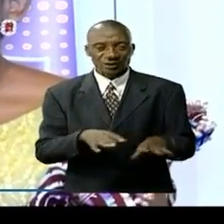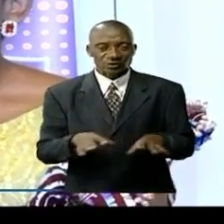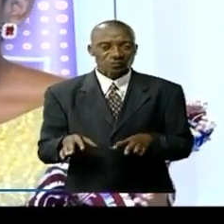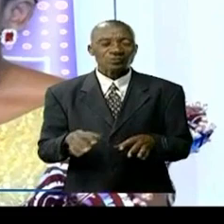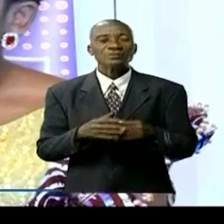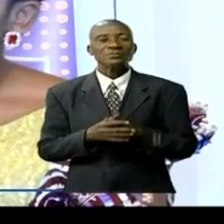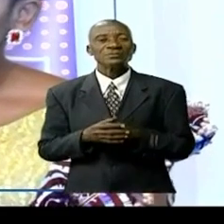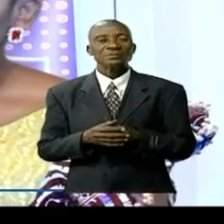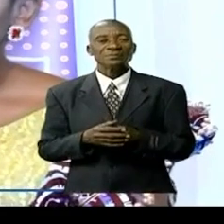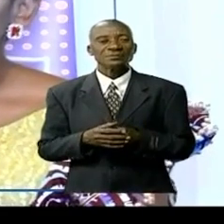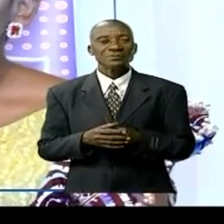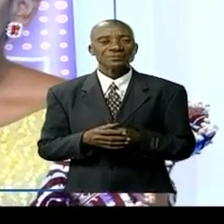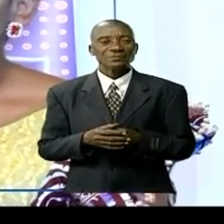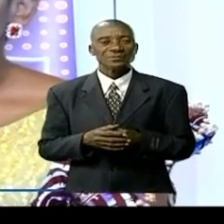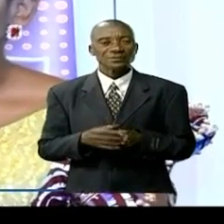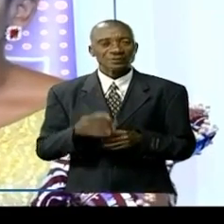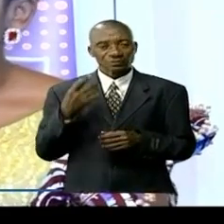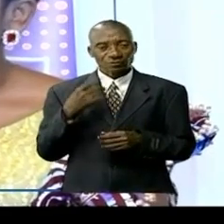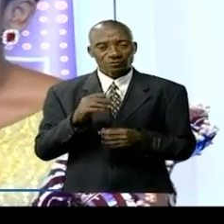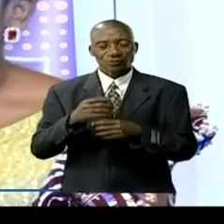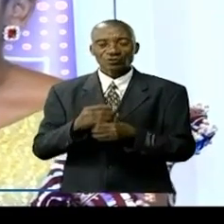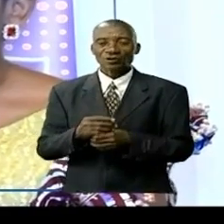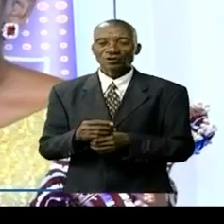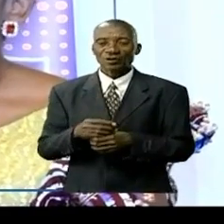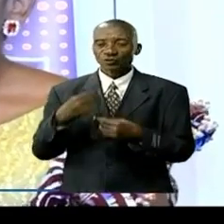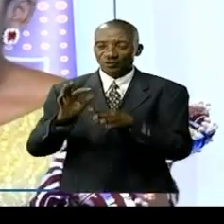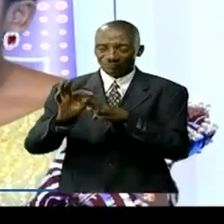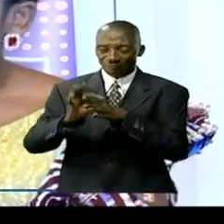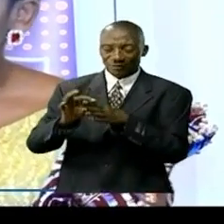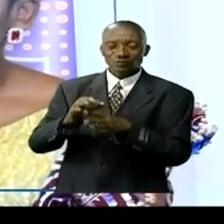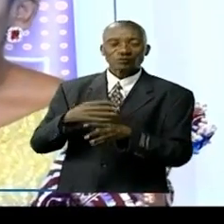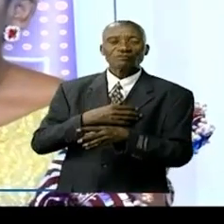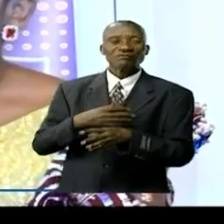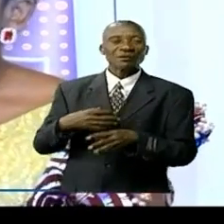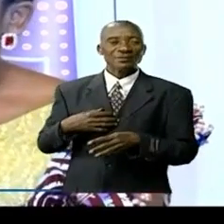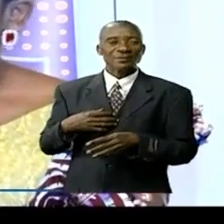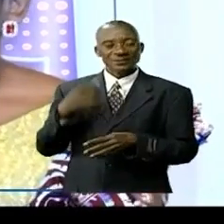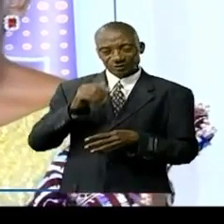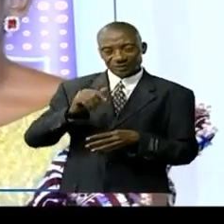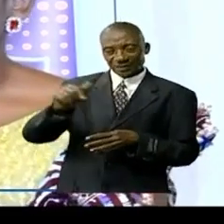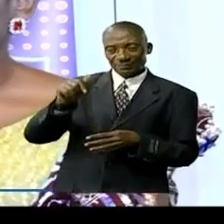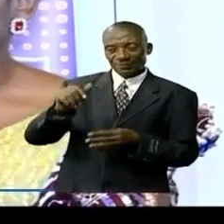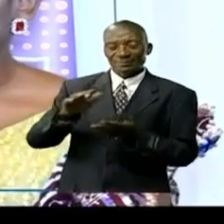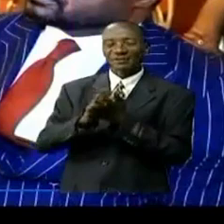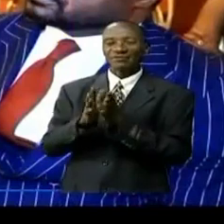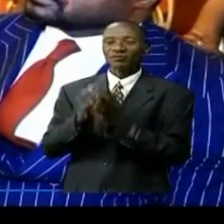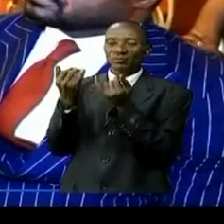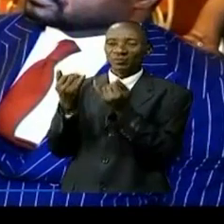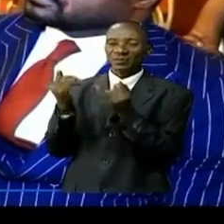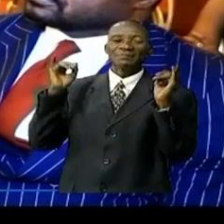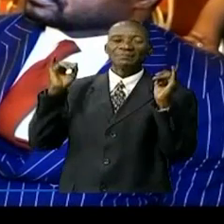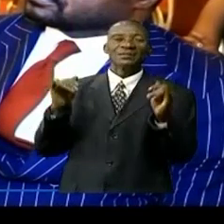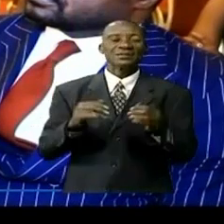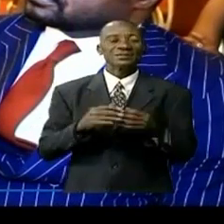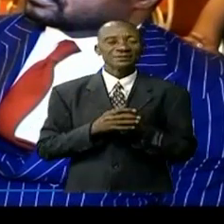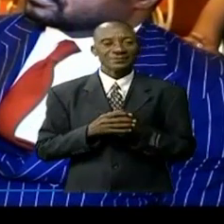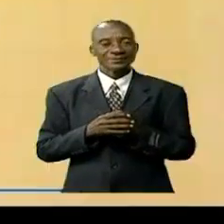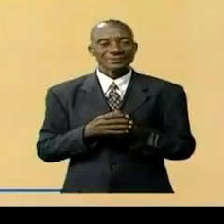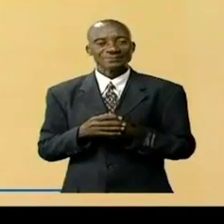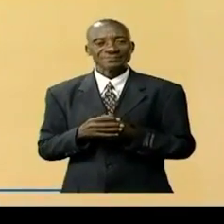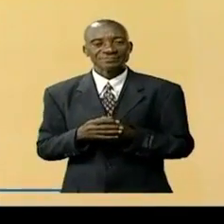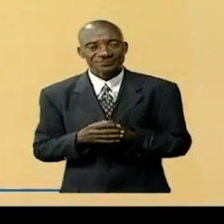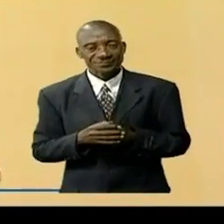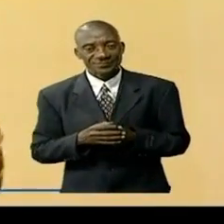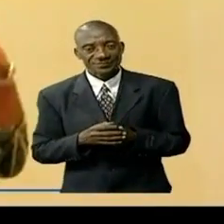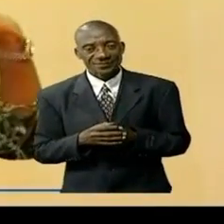maintenant à former les femmes pour les rendre plus compétitives, plus indépendantes, plus autonomes. Un motif de satisfaction